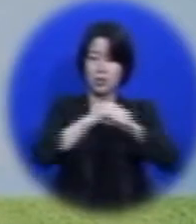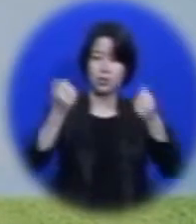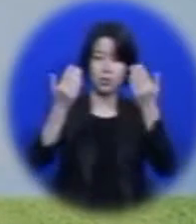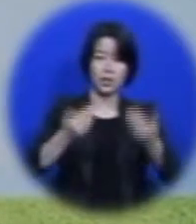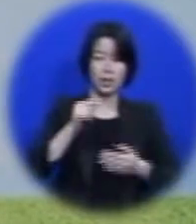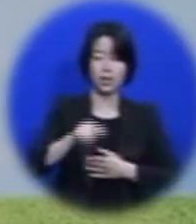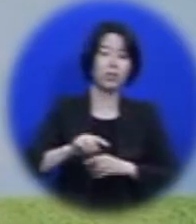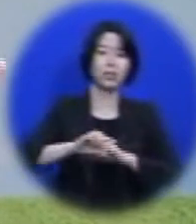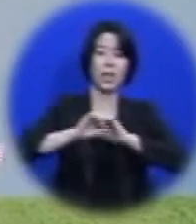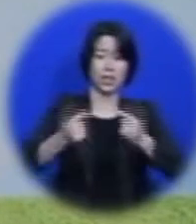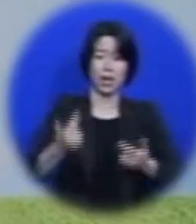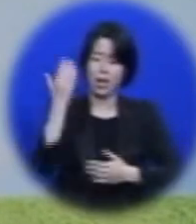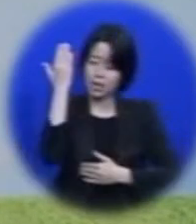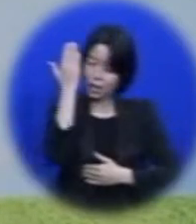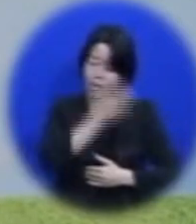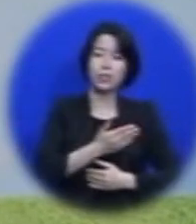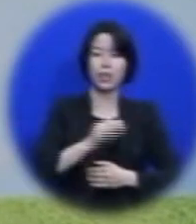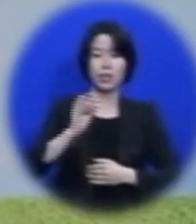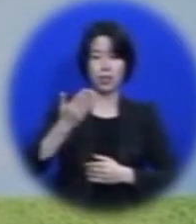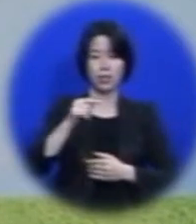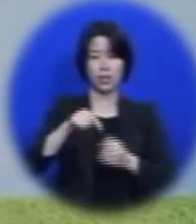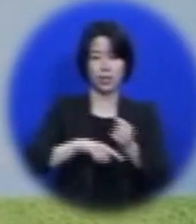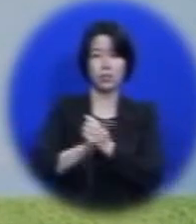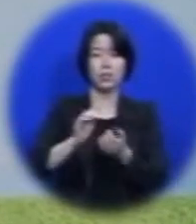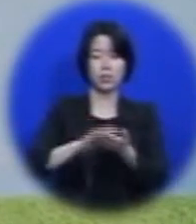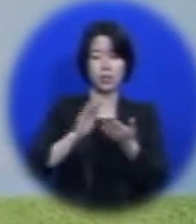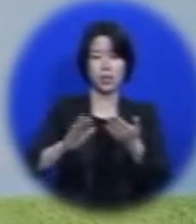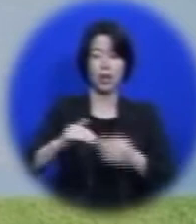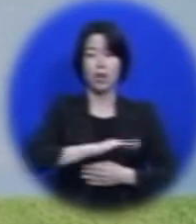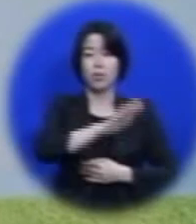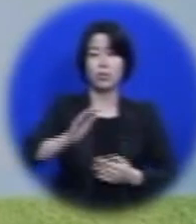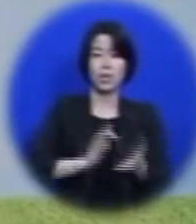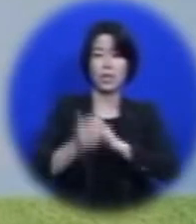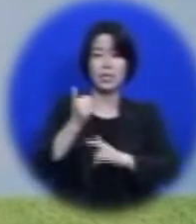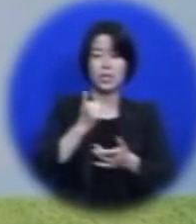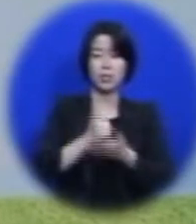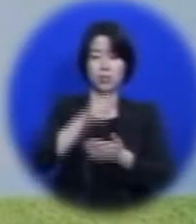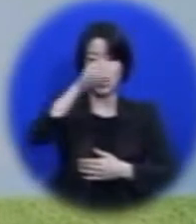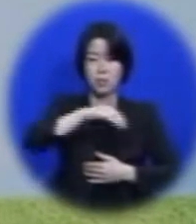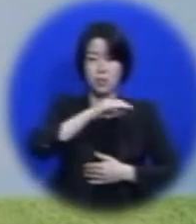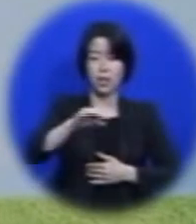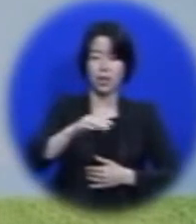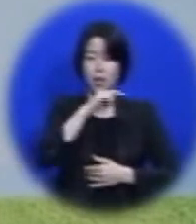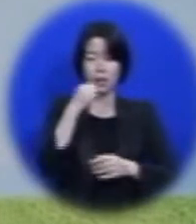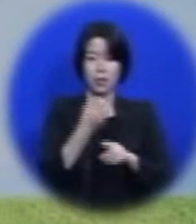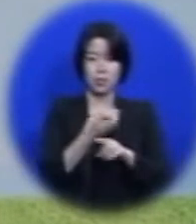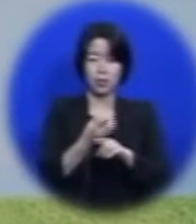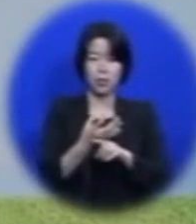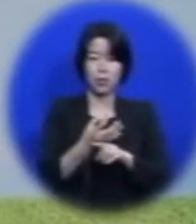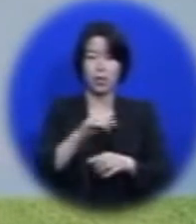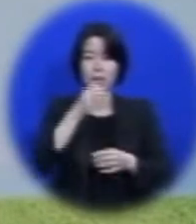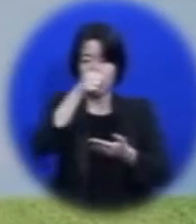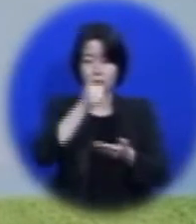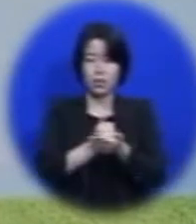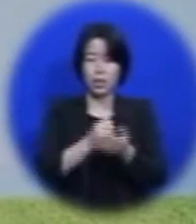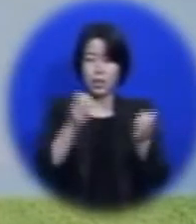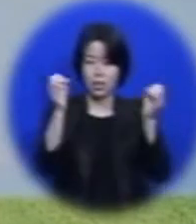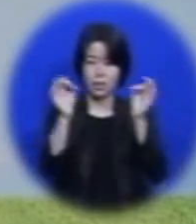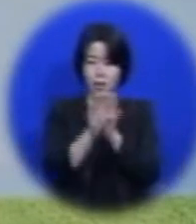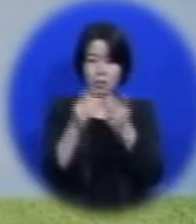아니고 깨끗해졌다는 뜻입니다. 우리가 예수님의 십자가의 보혈로 죄사함을 받은 것은